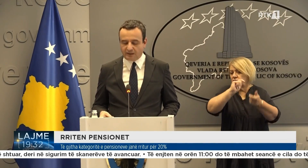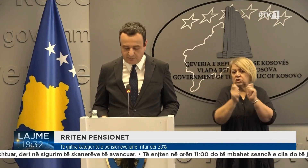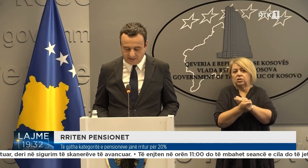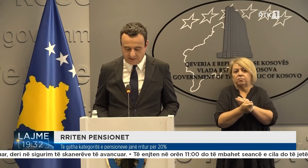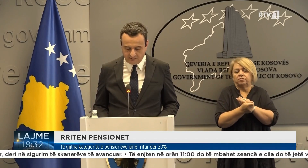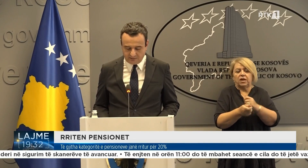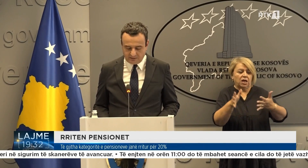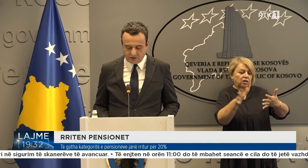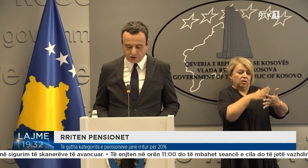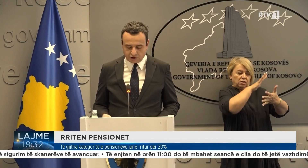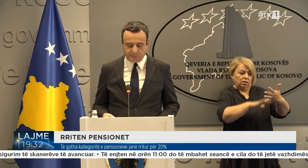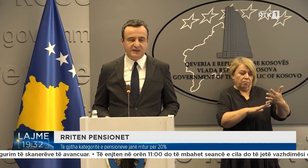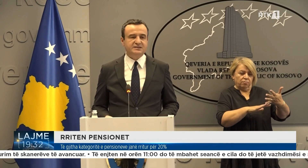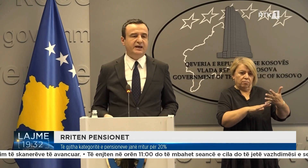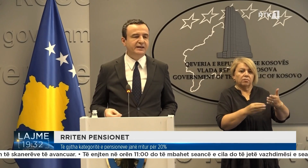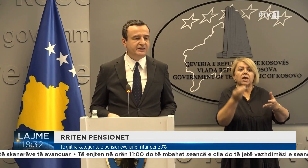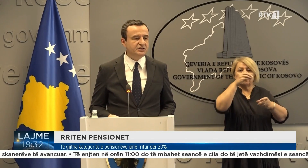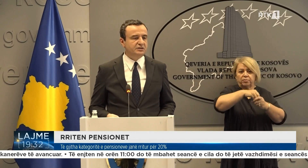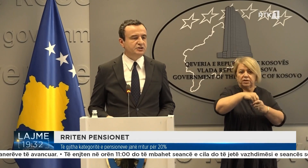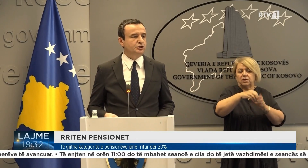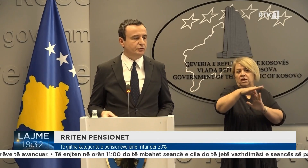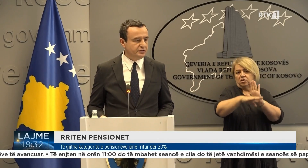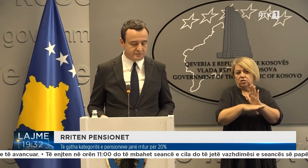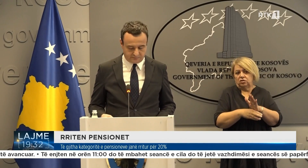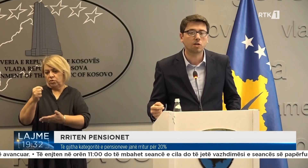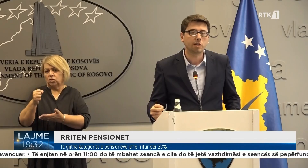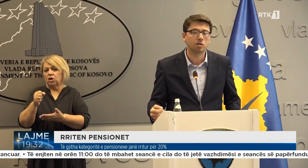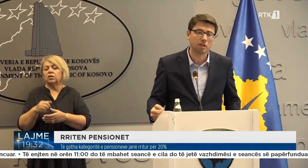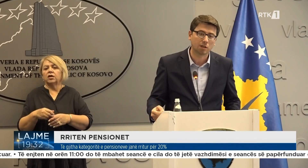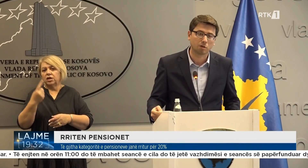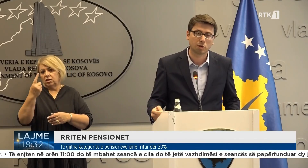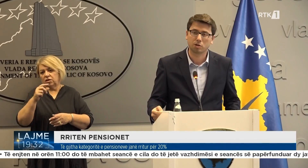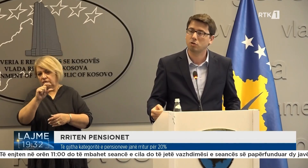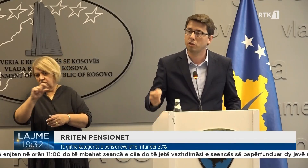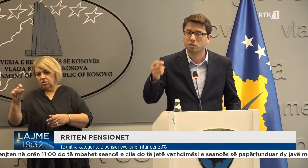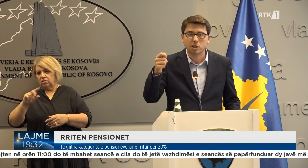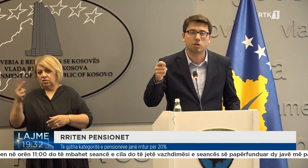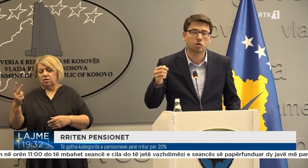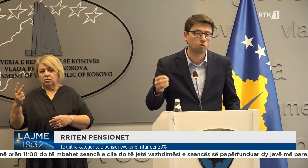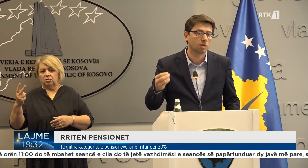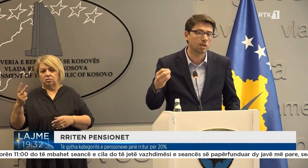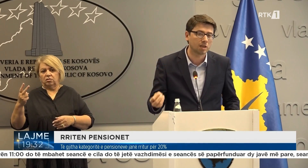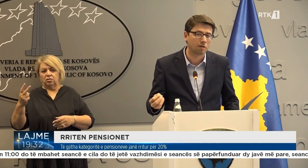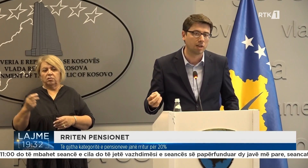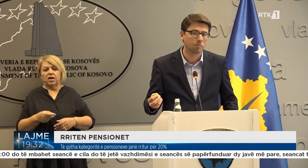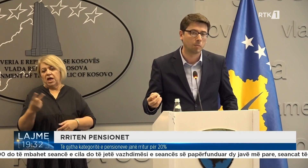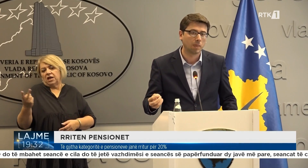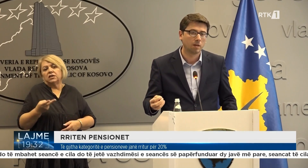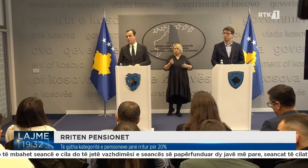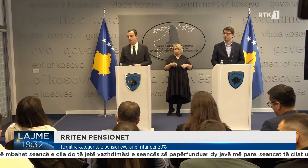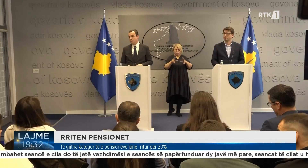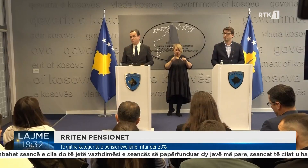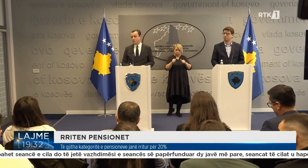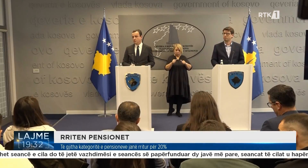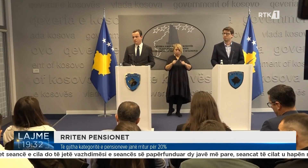edhe tabela që është pjesë e ligjit si shtojtës. Ndërsa Ministri i Financave Hekuran Murati tha se ndikimi